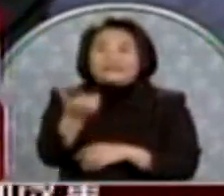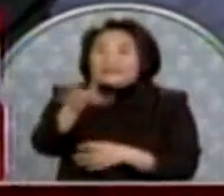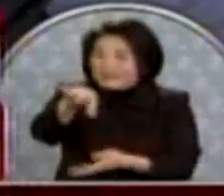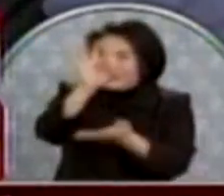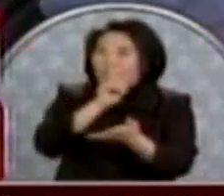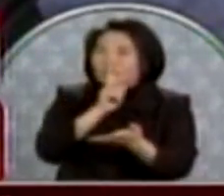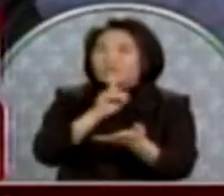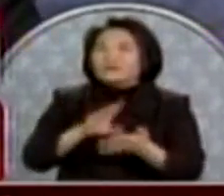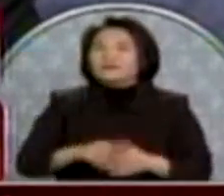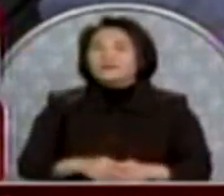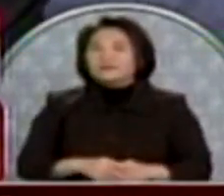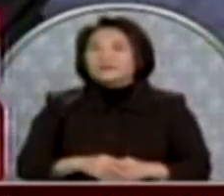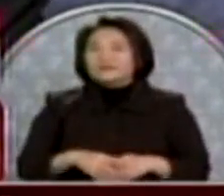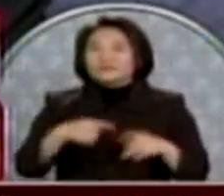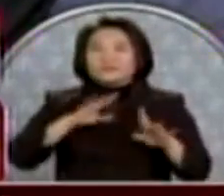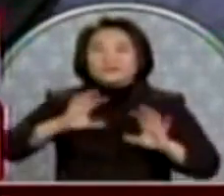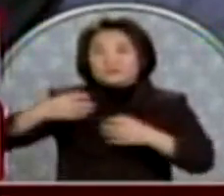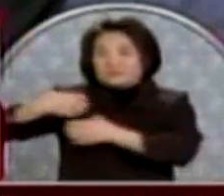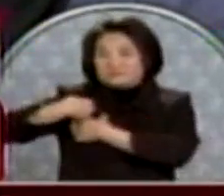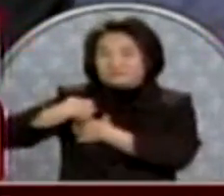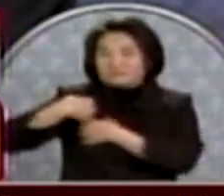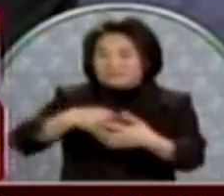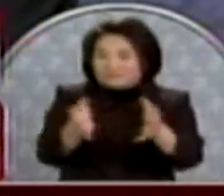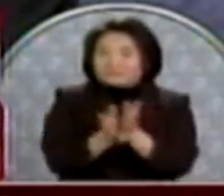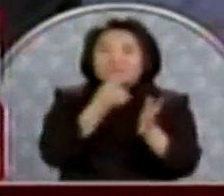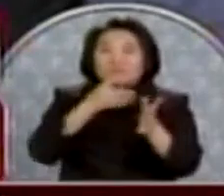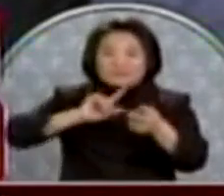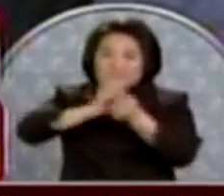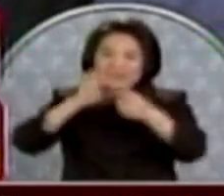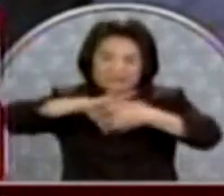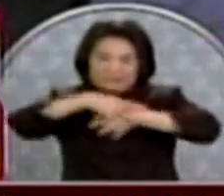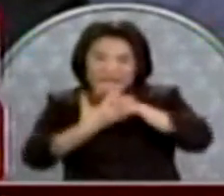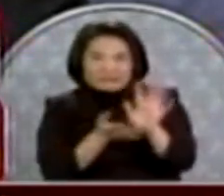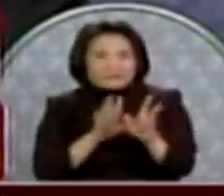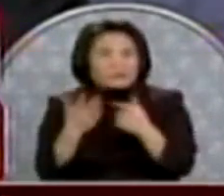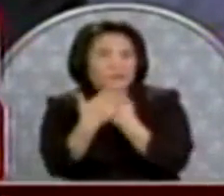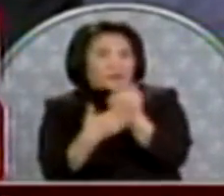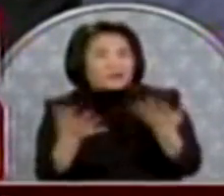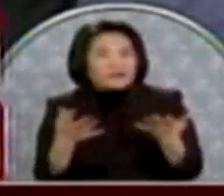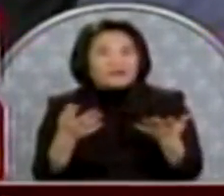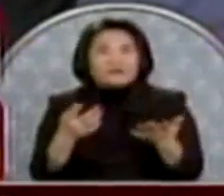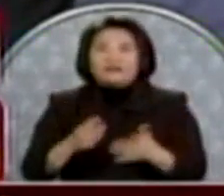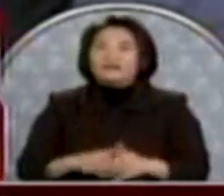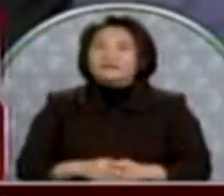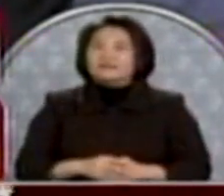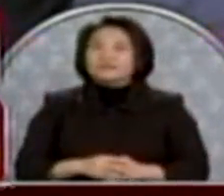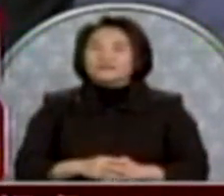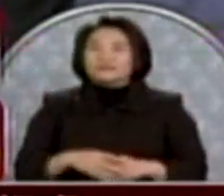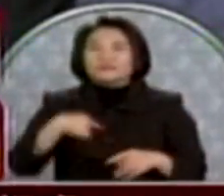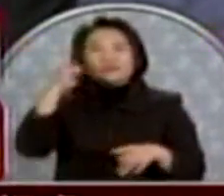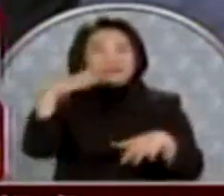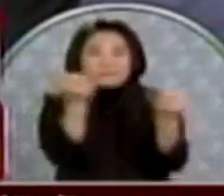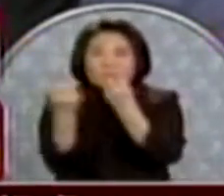秀兄，你主张把我们国军改成地球防卫军，我觉得